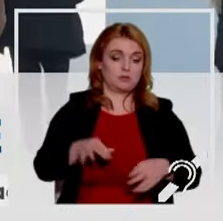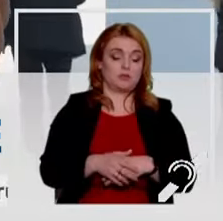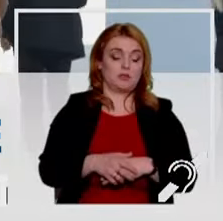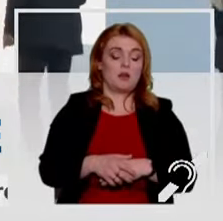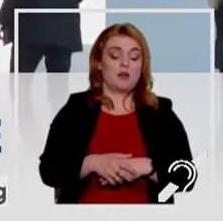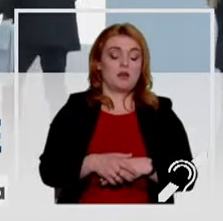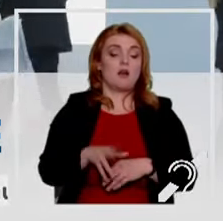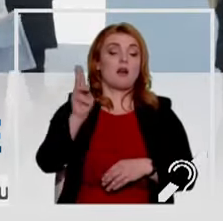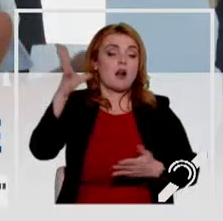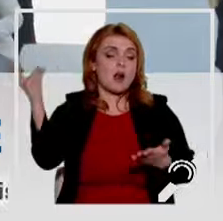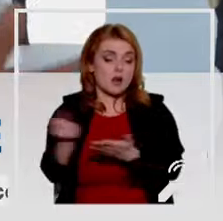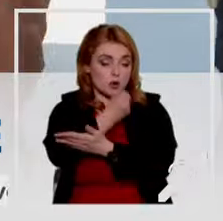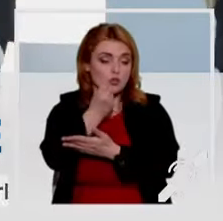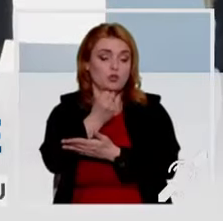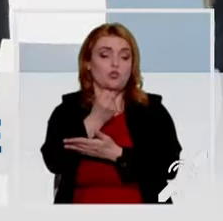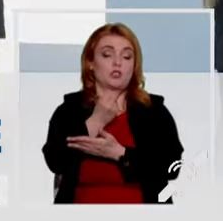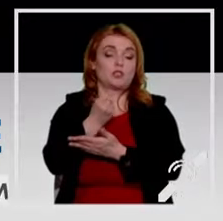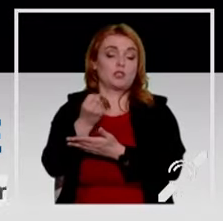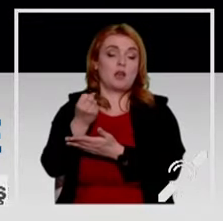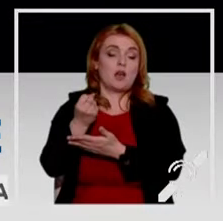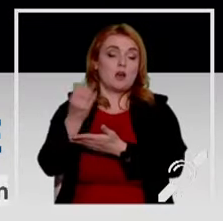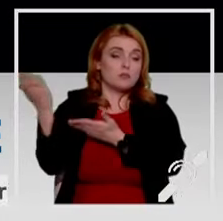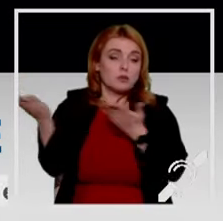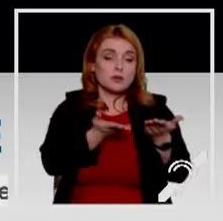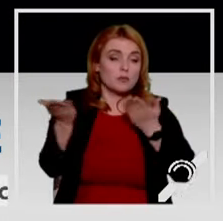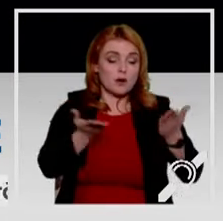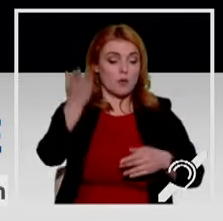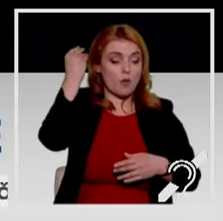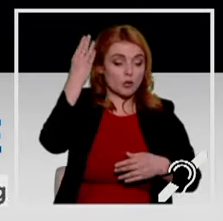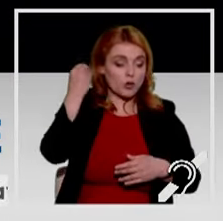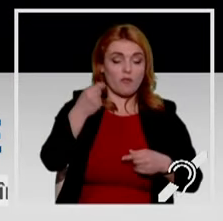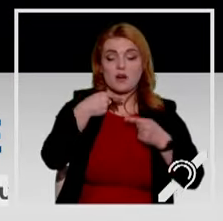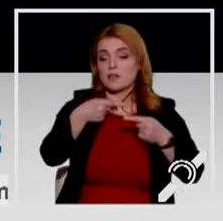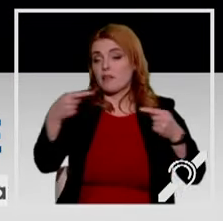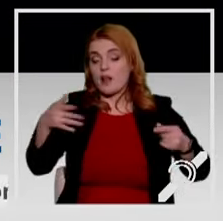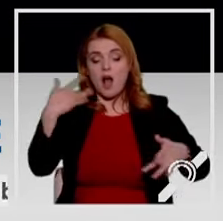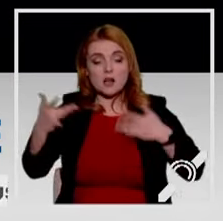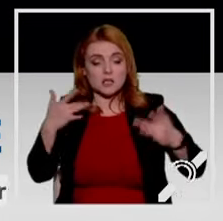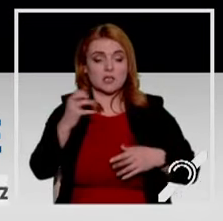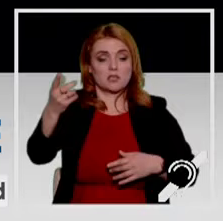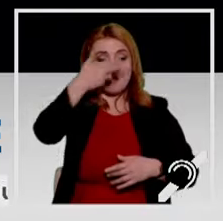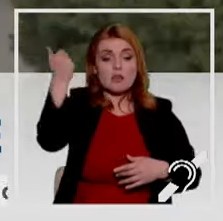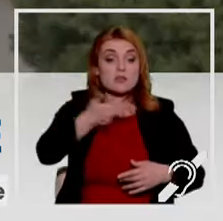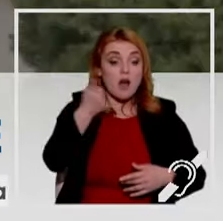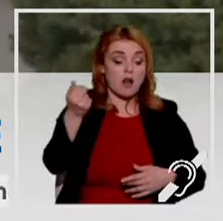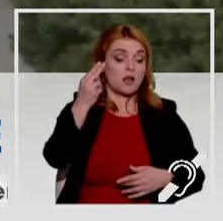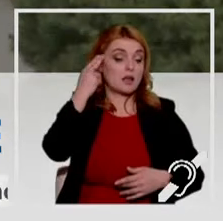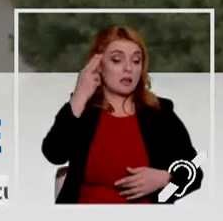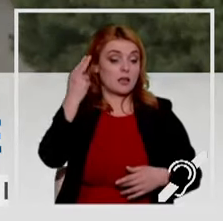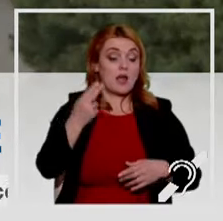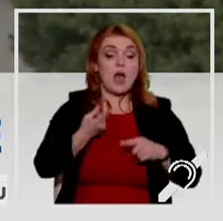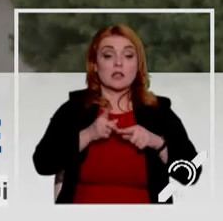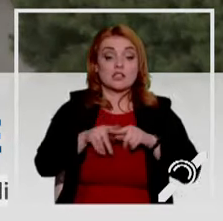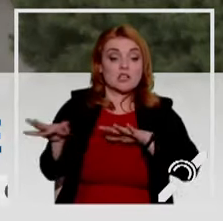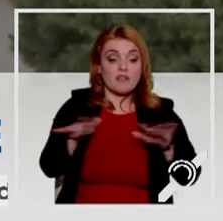a reușit să invite și să aducă în Republica Moldova teatre excepționale din Italia, din China. La evenimentele